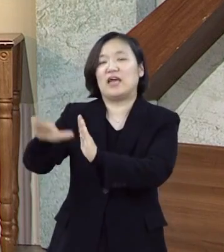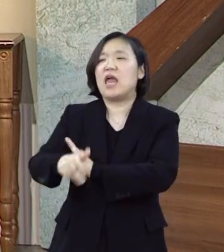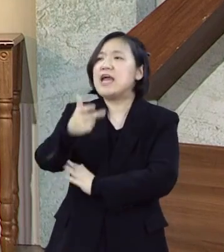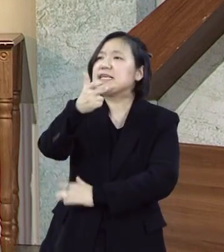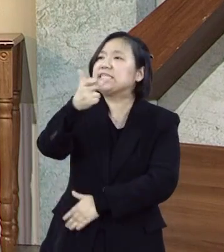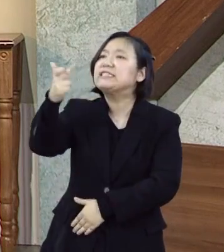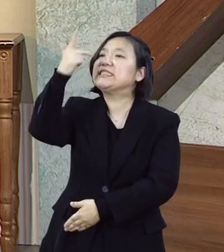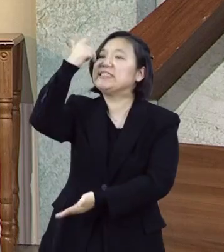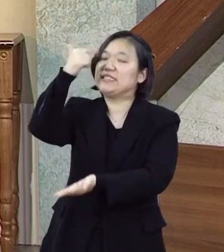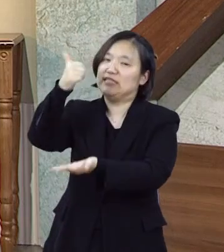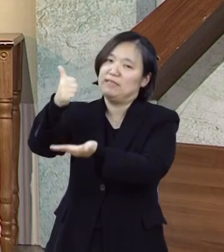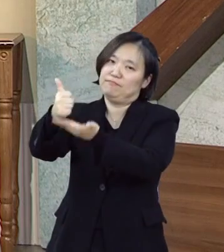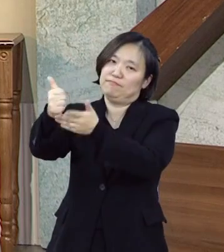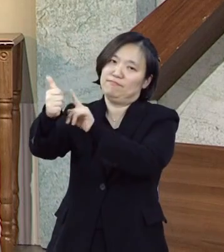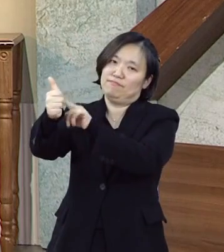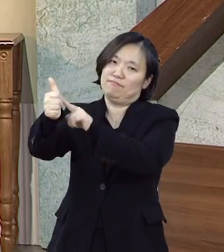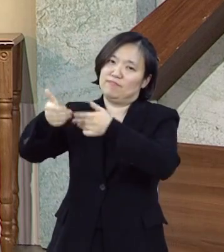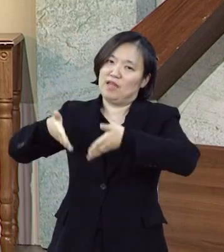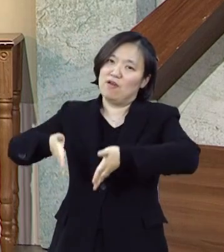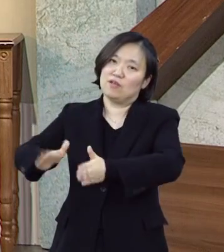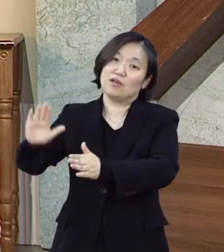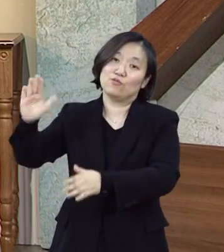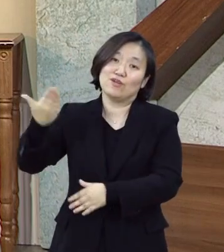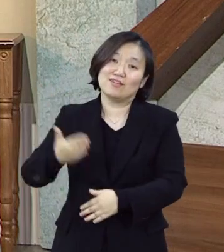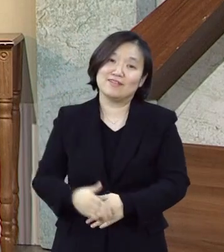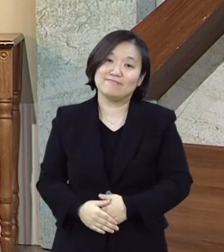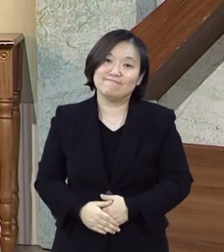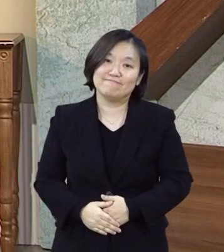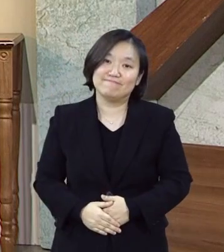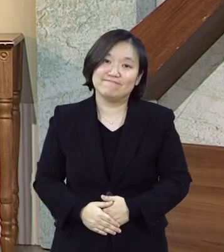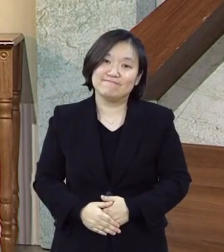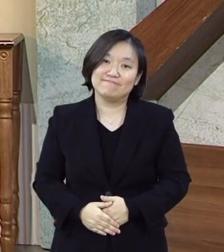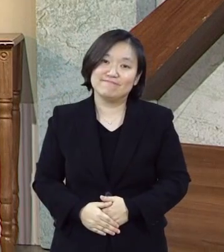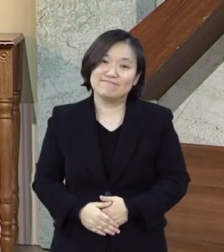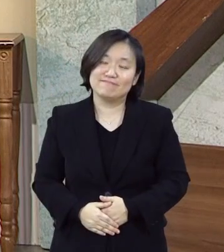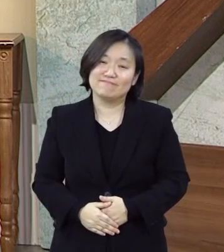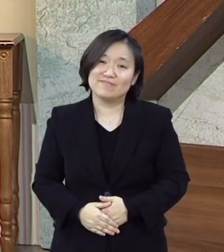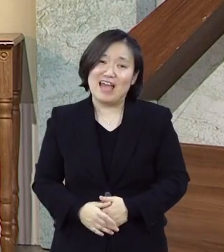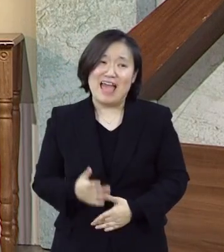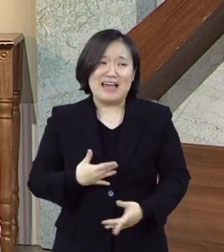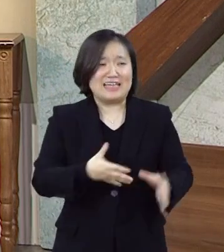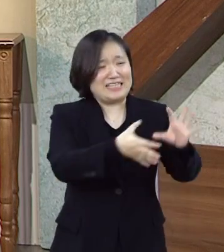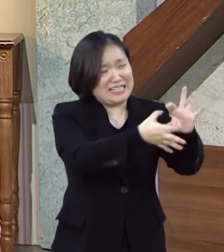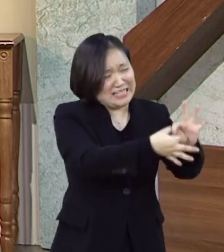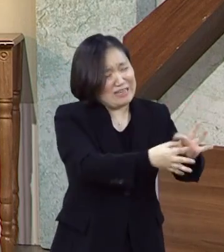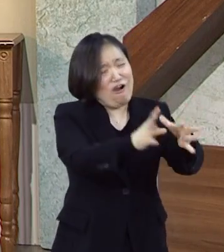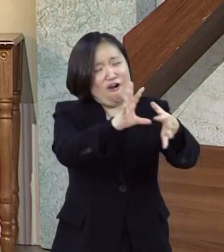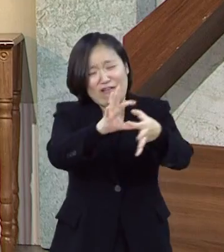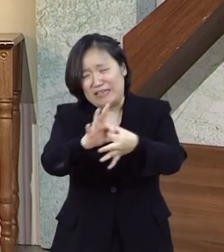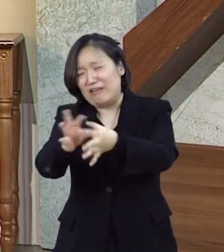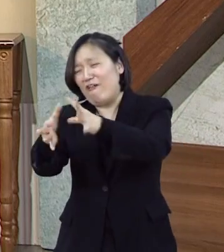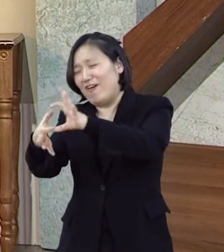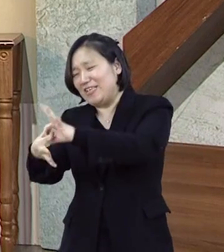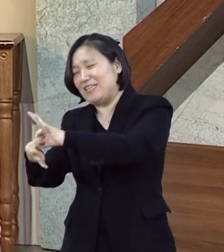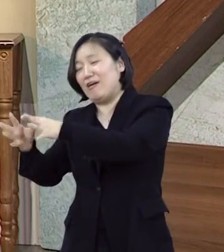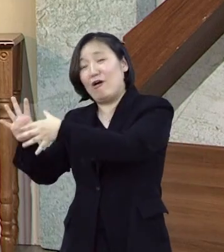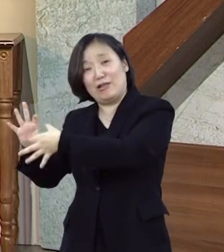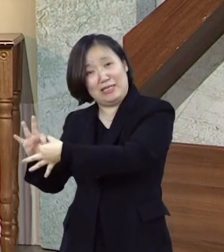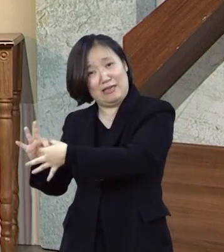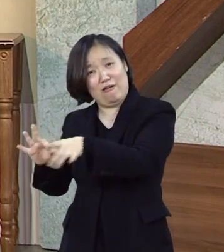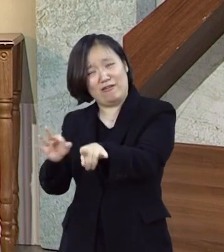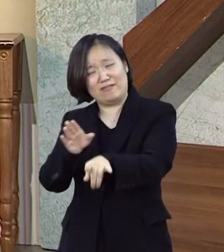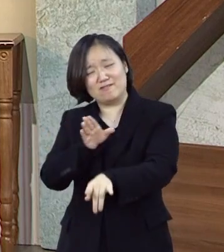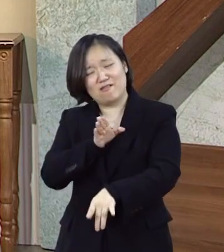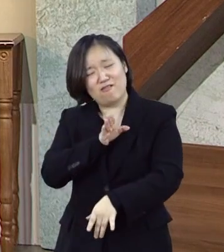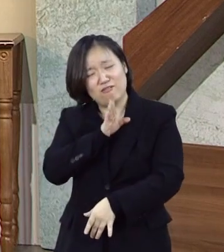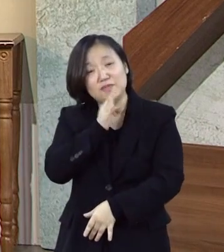펼치는 큰 스님이 되었다. 아, 이 인연법이 참으로 묘하고